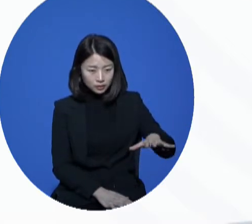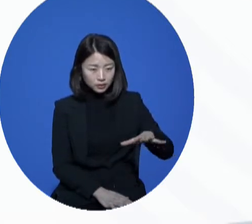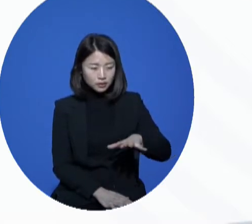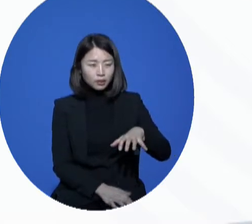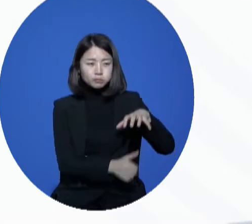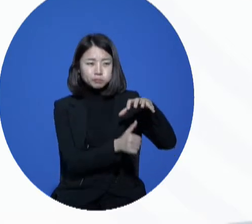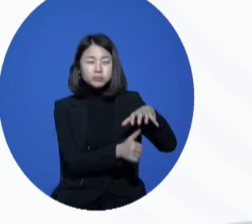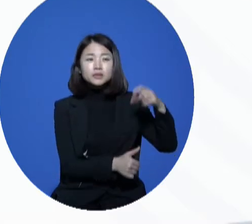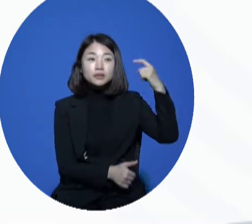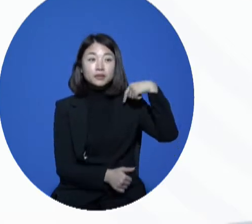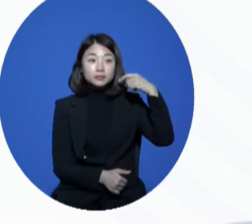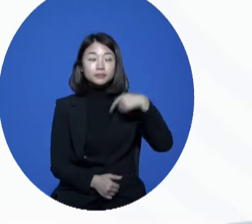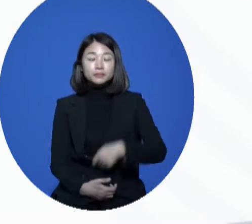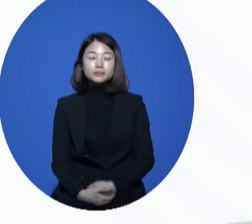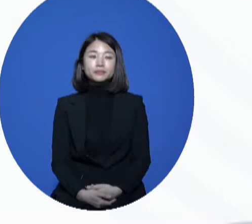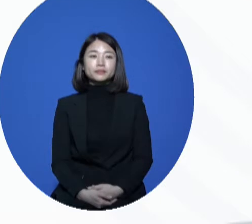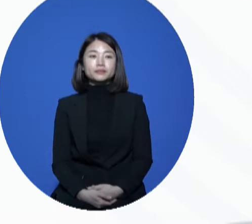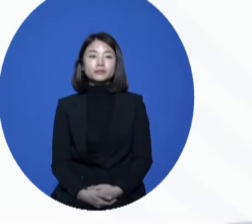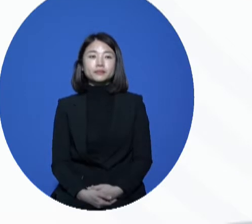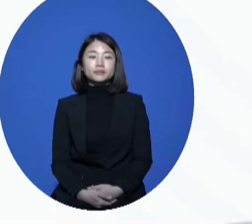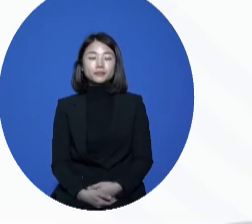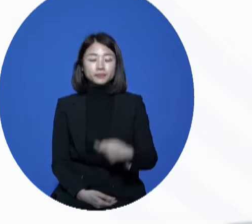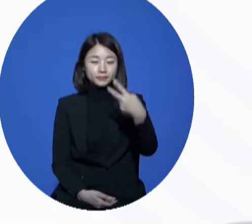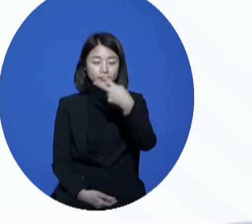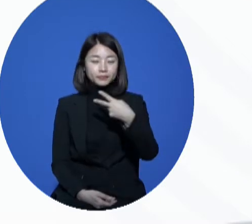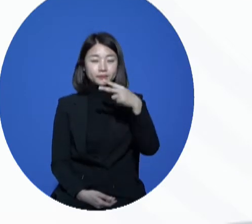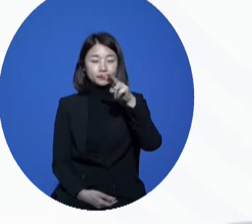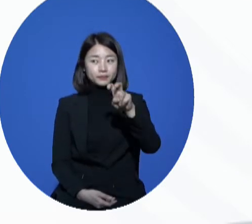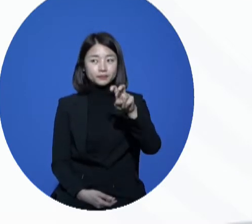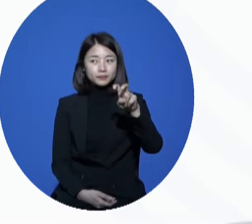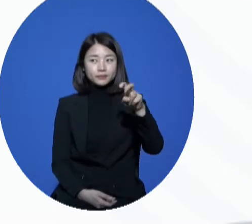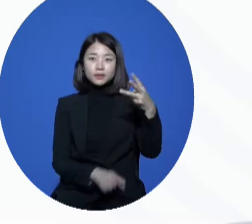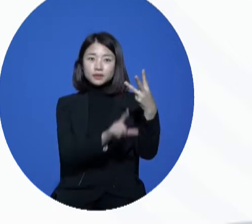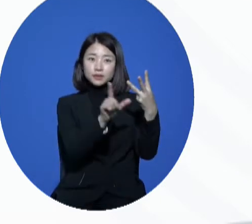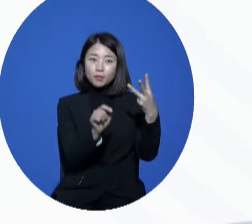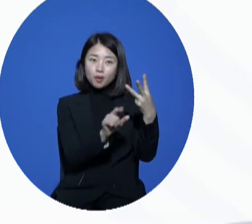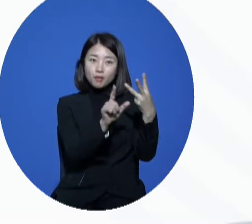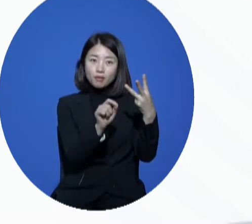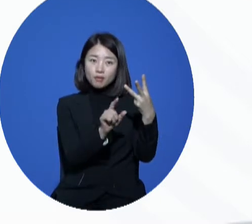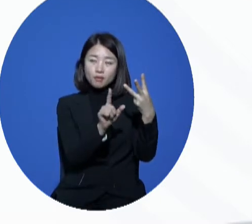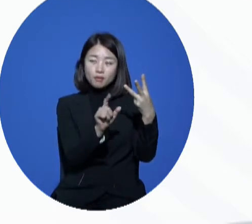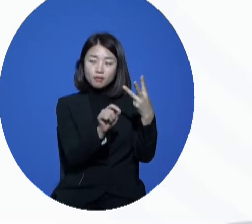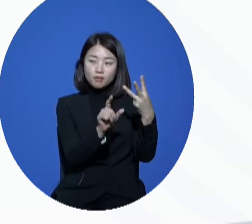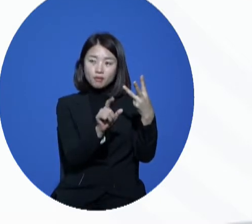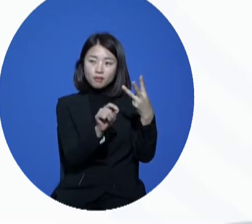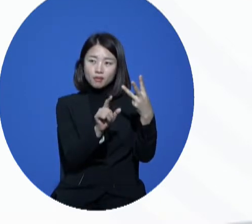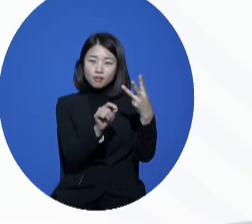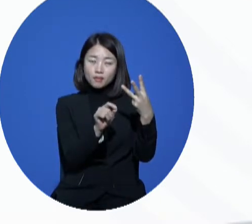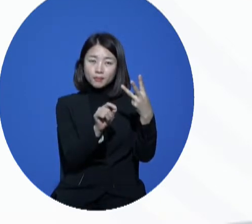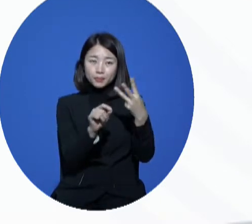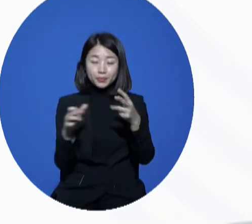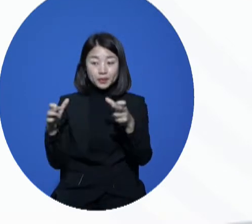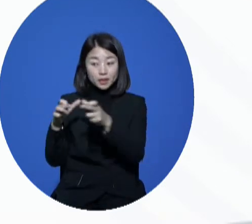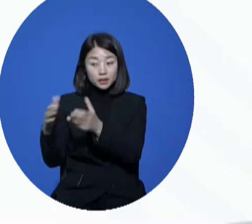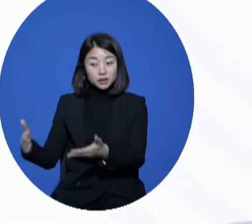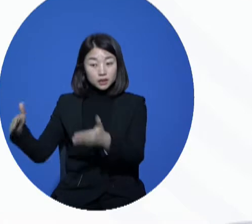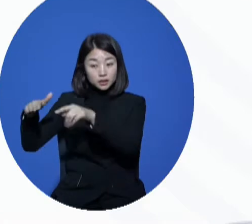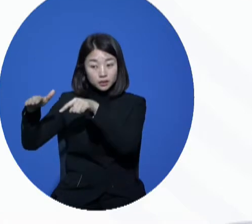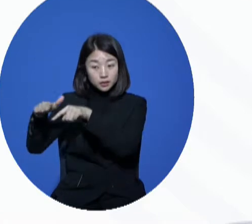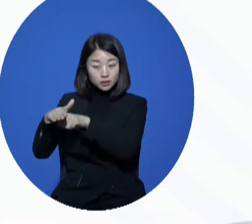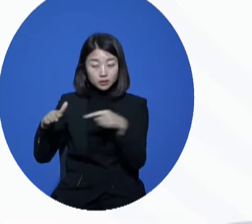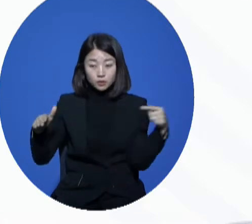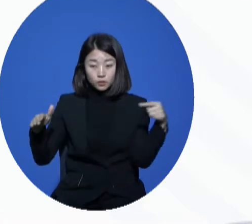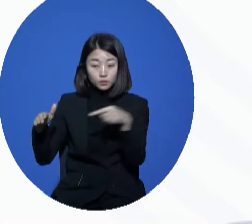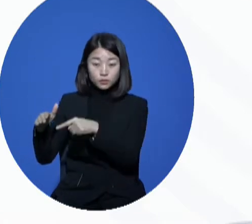조치들을 많이 취하게 되었습니다. 2020년 3월에 이러한 장애인 시설에 대한